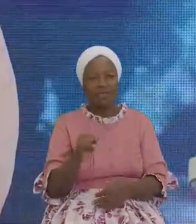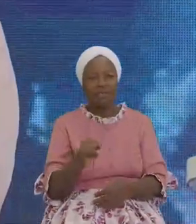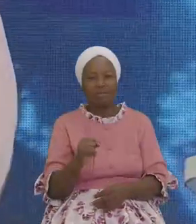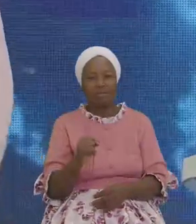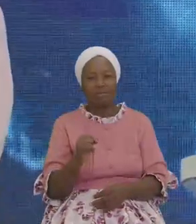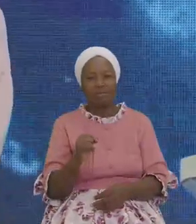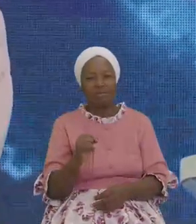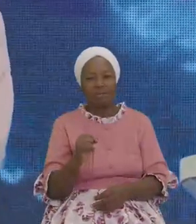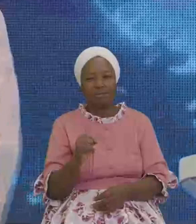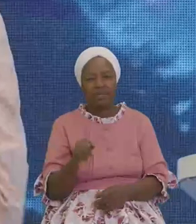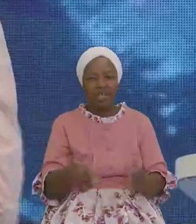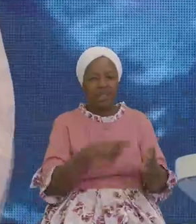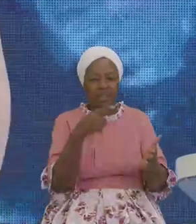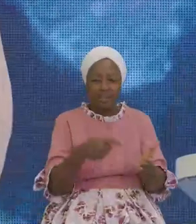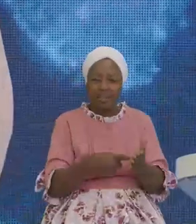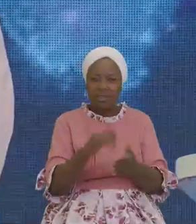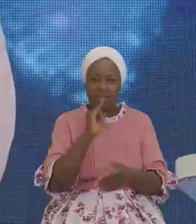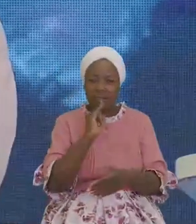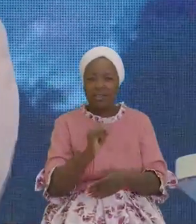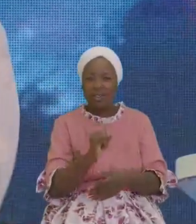C'est une parole fidèle.